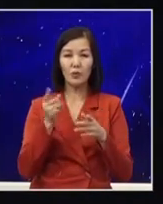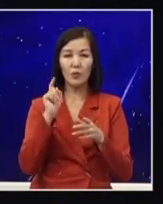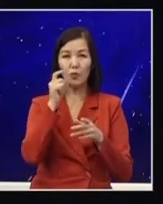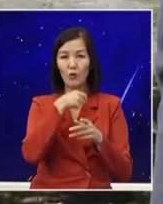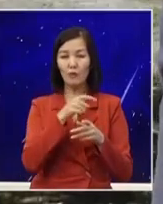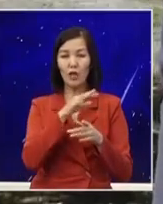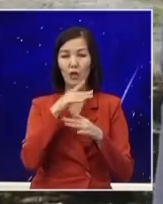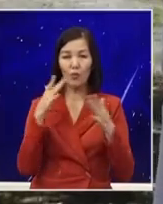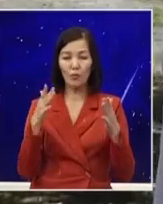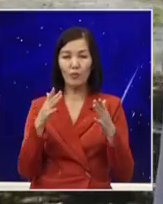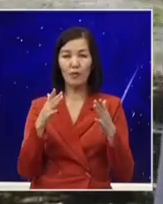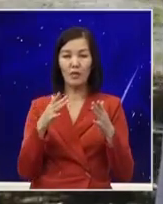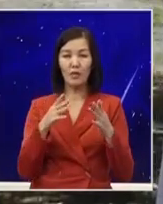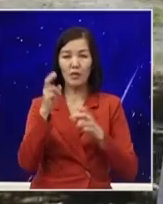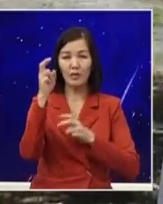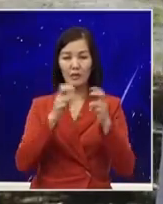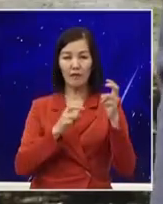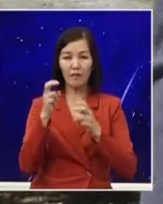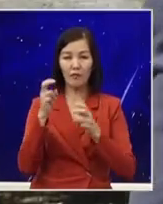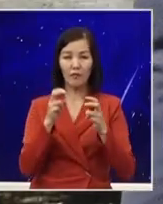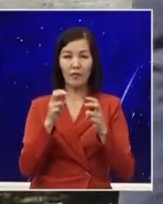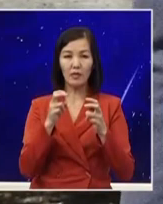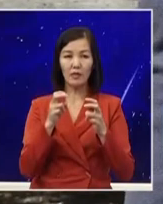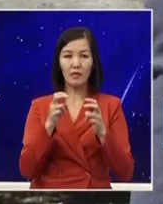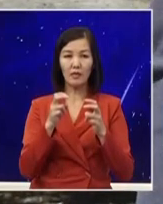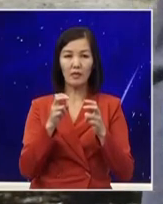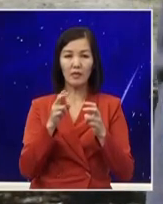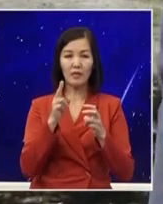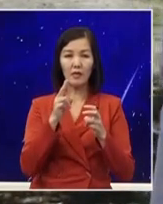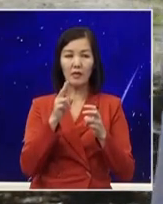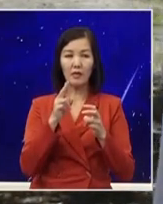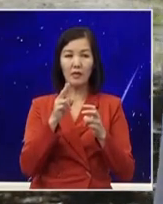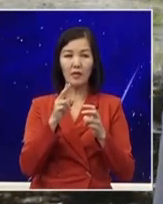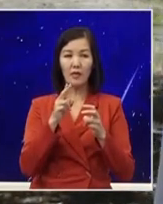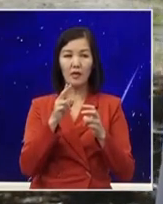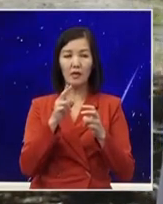көп. Завод, она диффузионный аппарат,